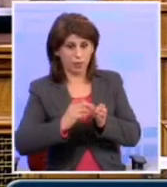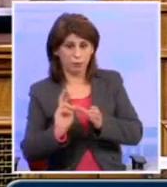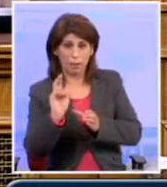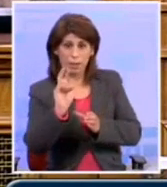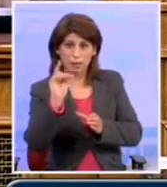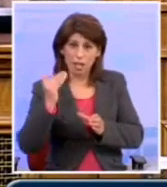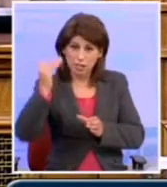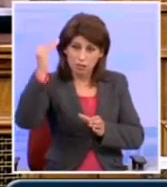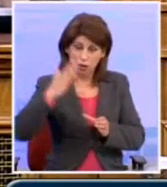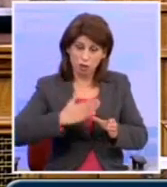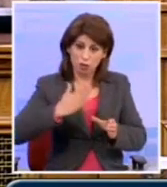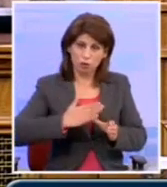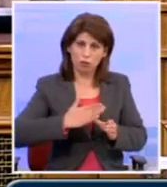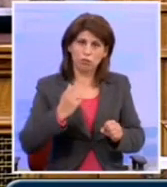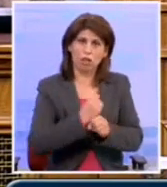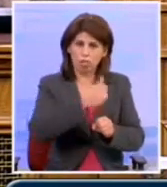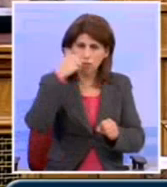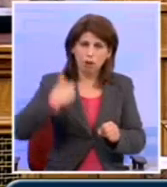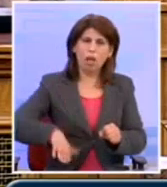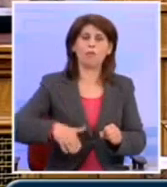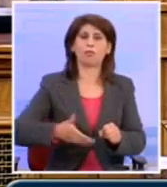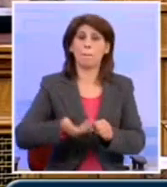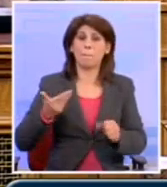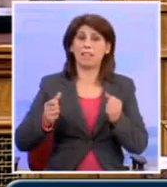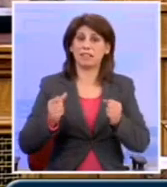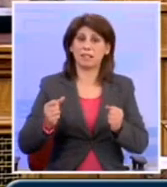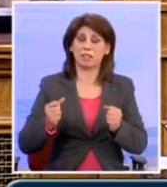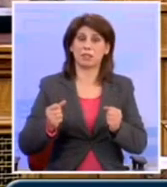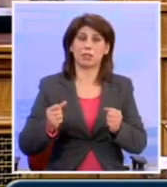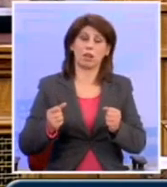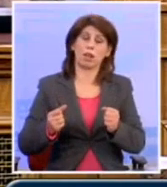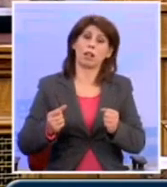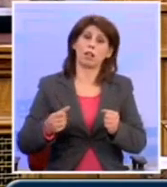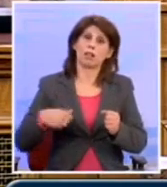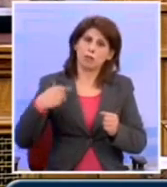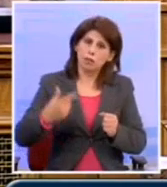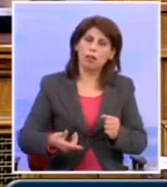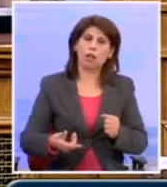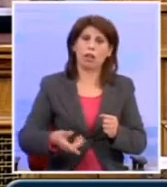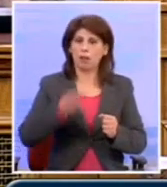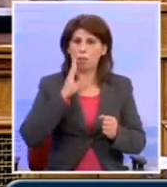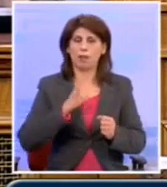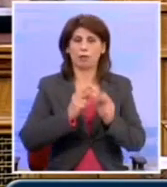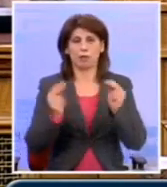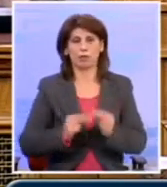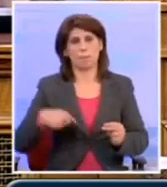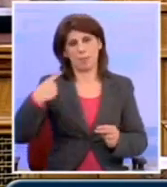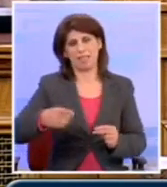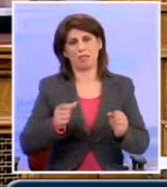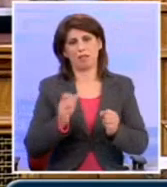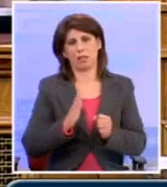Βορρά και τα μερμήγκια του Νότου να δουλεύουν για αυτούς πριν την κρίση και πολύ μεγαλύτερα και να υποστούν τις συνέπειες μετά την